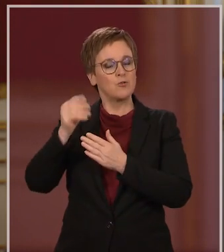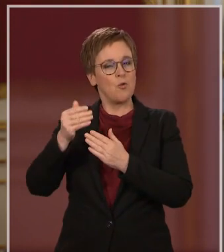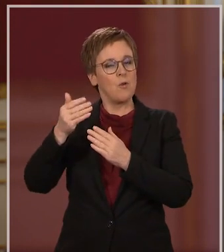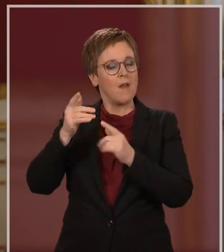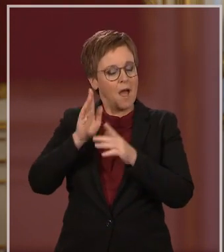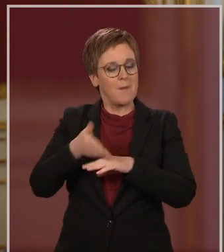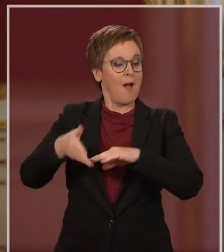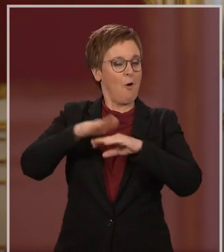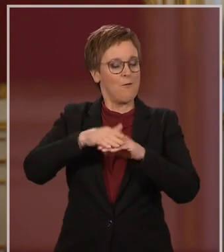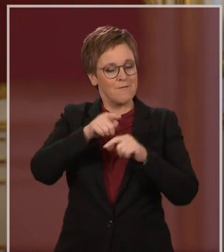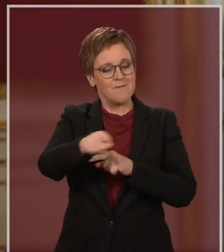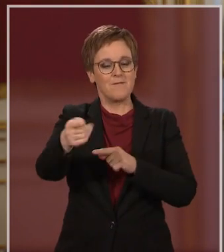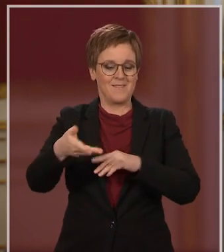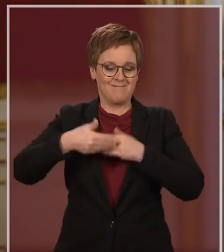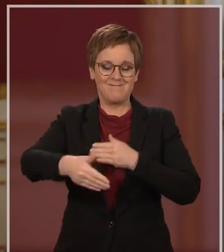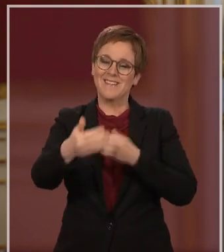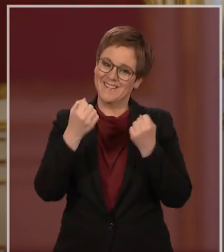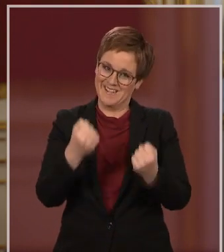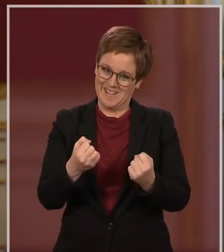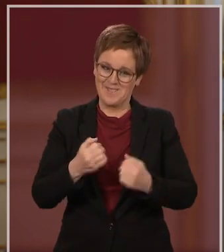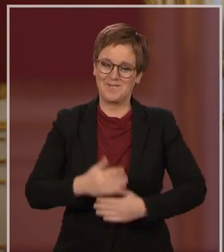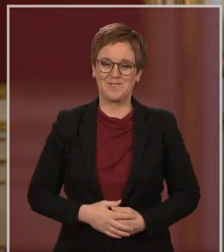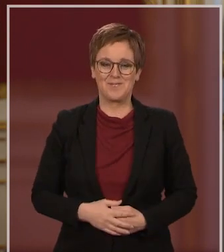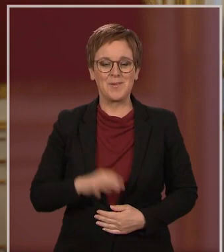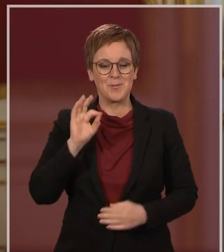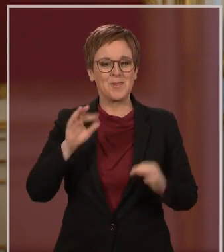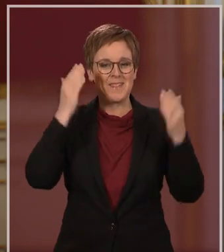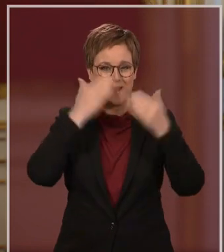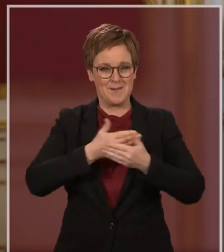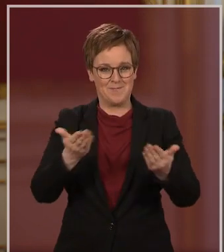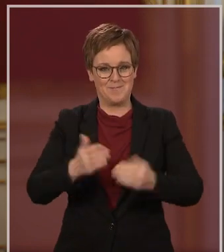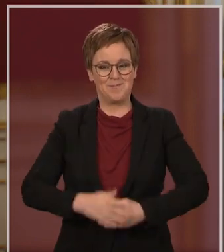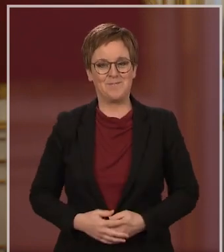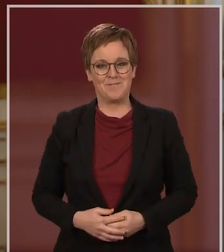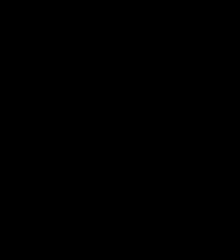und schöner werden, als Sie es erwarten. Guten Abend.